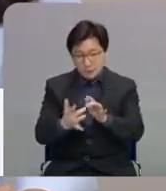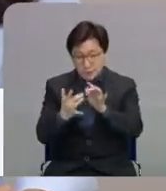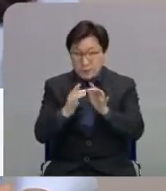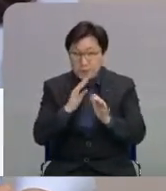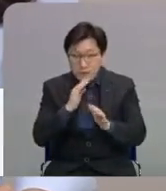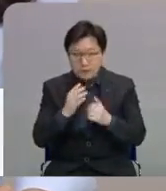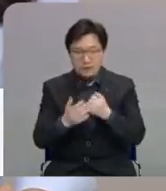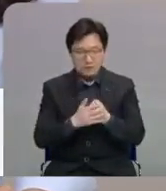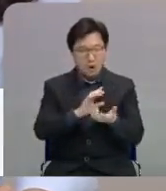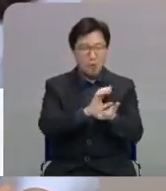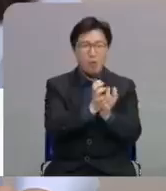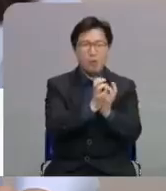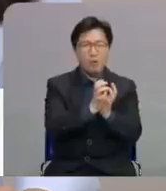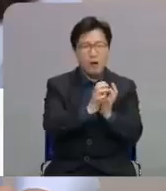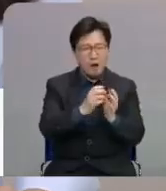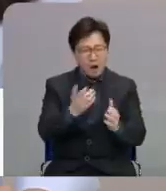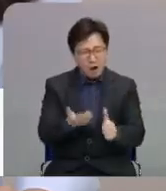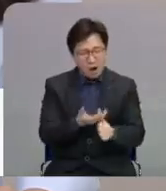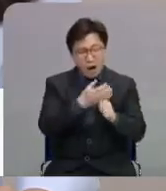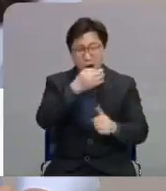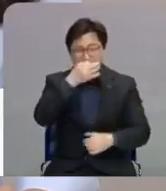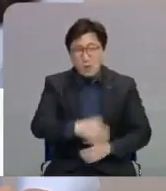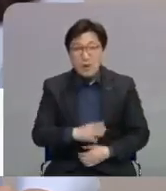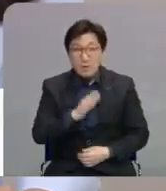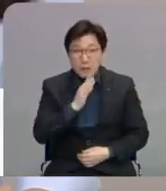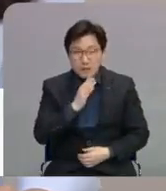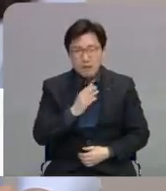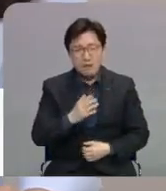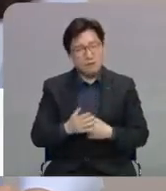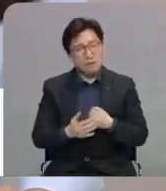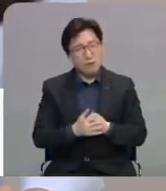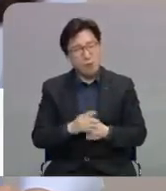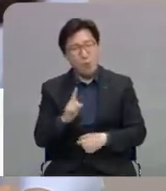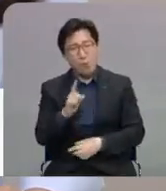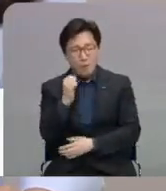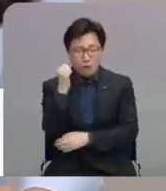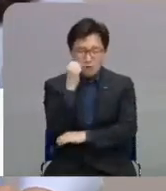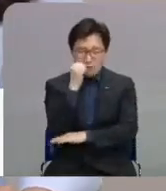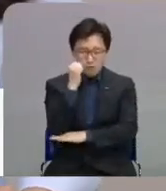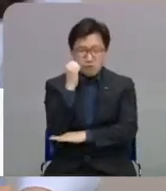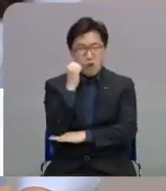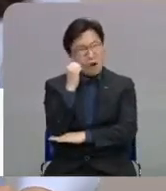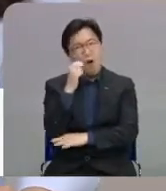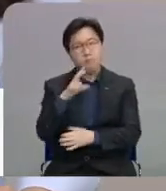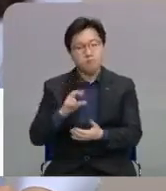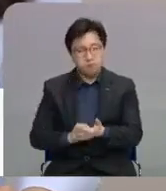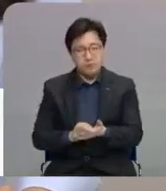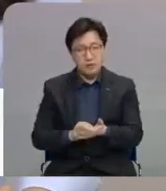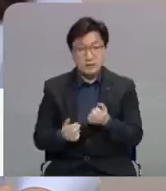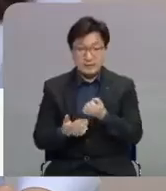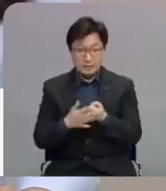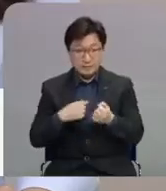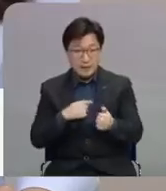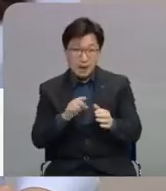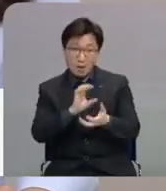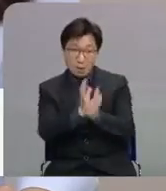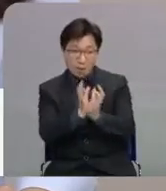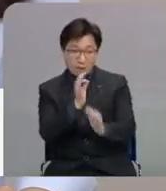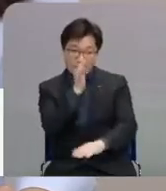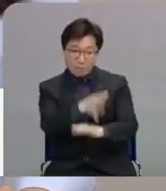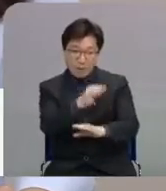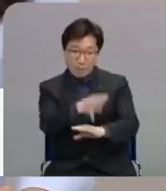농가의 어려움이 큽니다 산업기반 마저 무너질 위기 인데 곳곳에서 팔아주기 운동 등 화훼 농가를 돕는